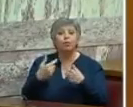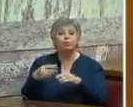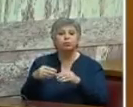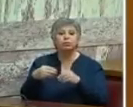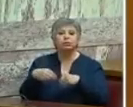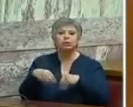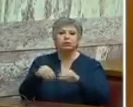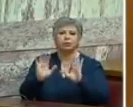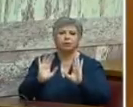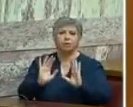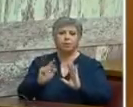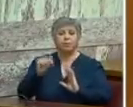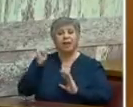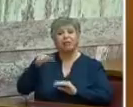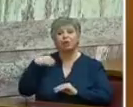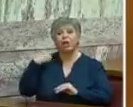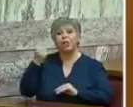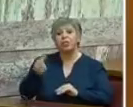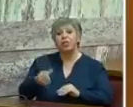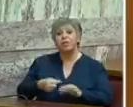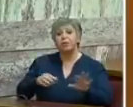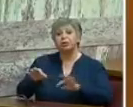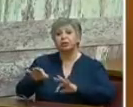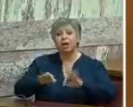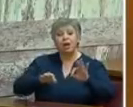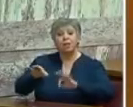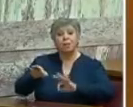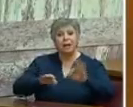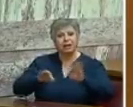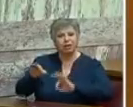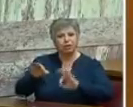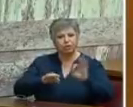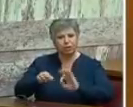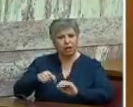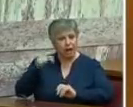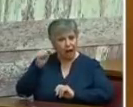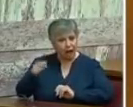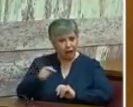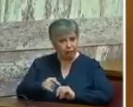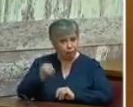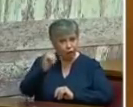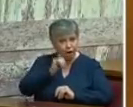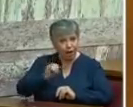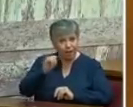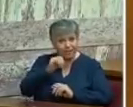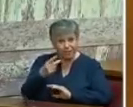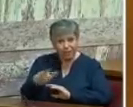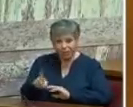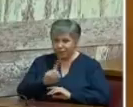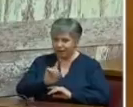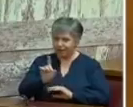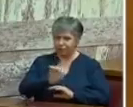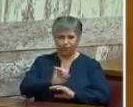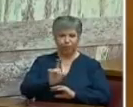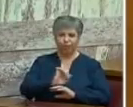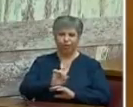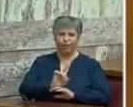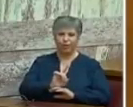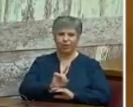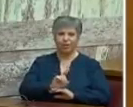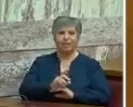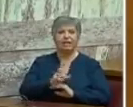ενώ ήταν δημόσια επιρουσία ως περιουσία κοινοφελούς ιδρύματος. Έτσι. Λοιπόν, γι' αυτό γυρνάει η υπόθεση στη δικαιοσύνη.